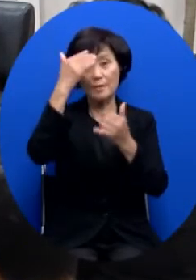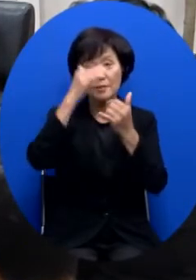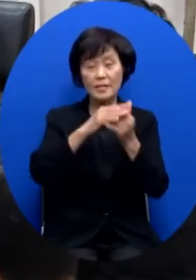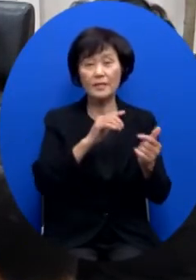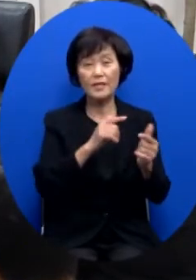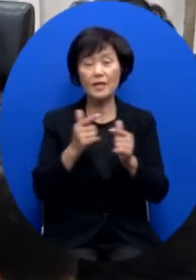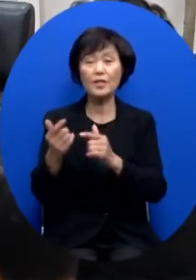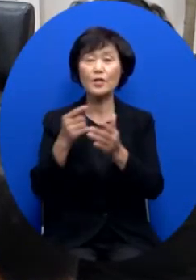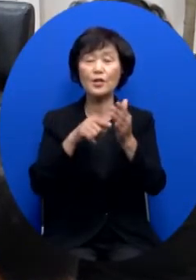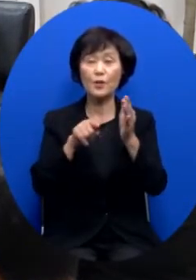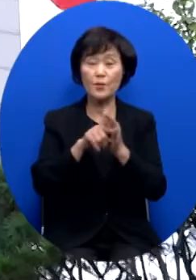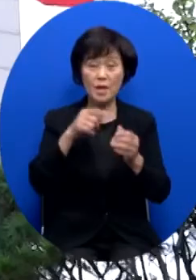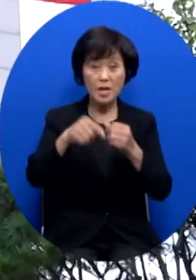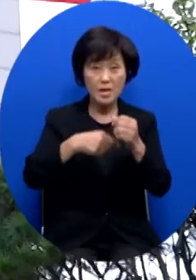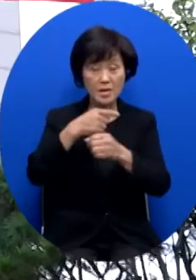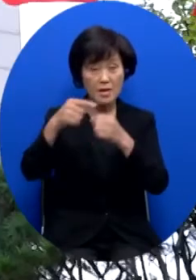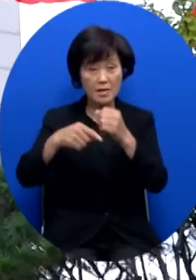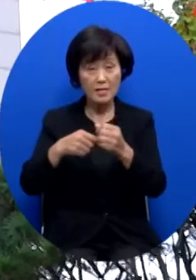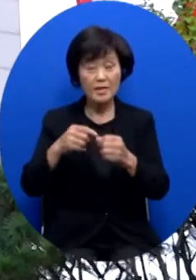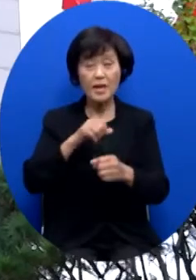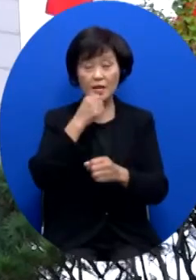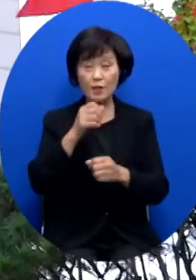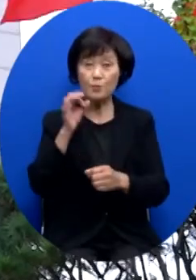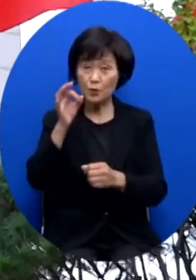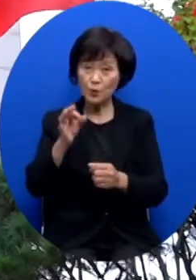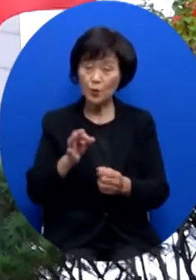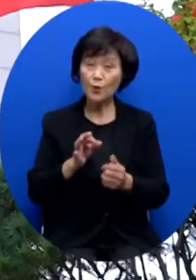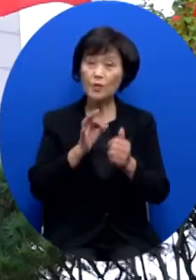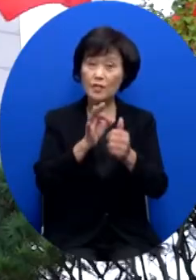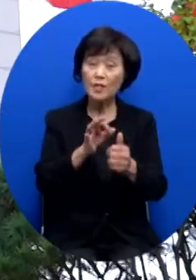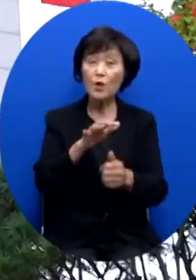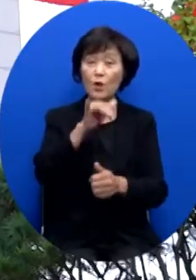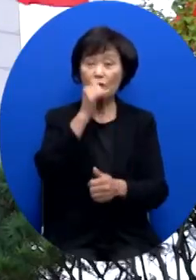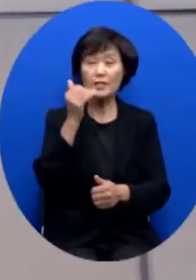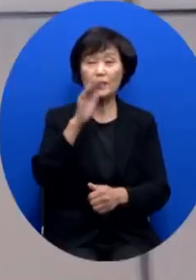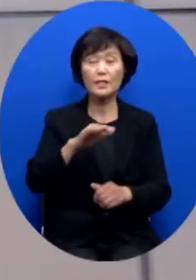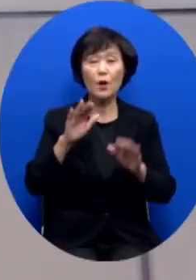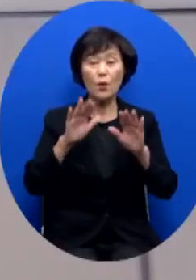장학금을 전달하고 있으며 올해는 500만 원을 마련해 모건대학교에 전달했습니다.